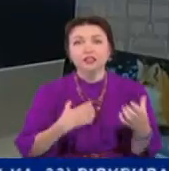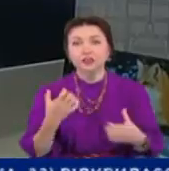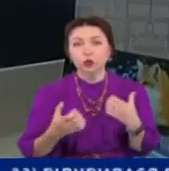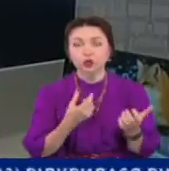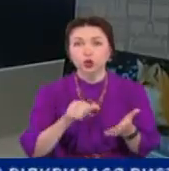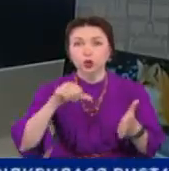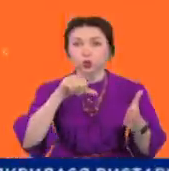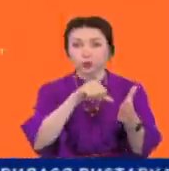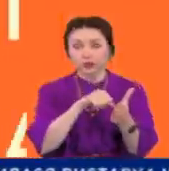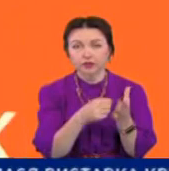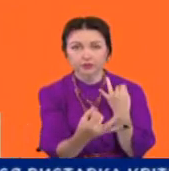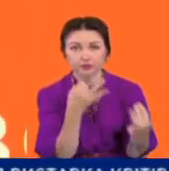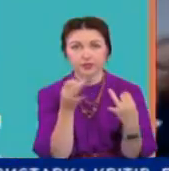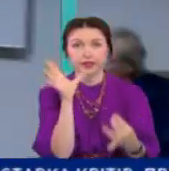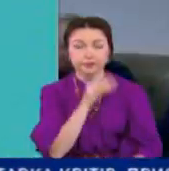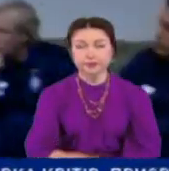зв'язком.